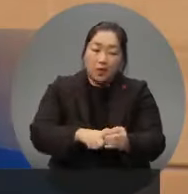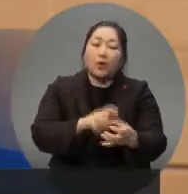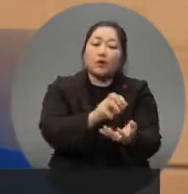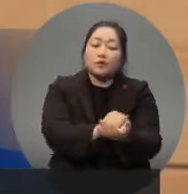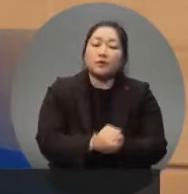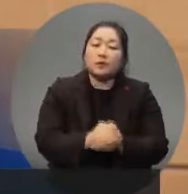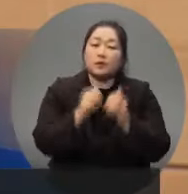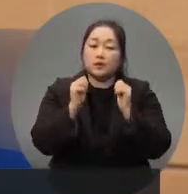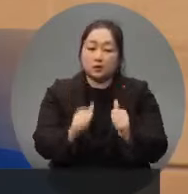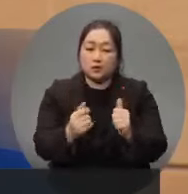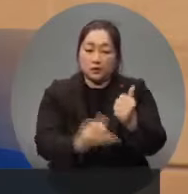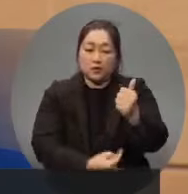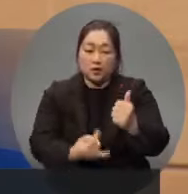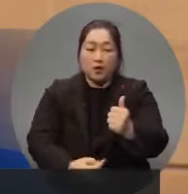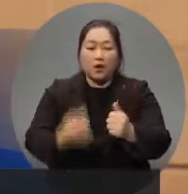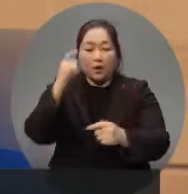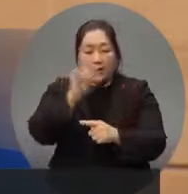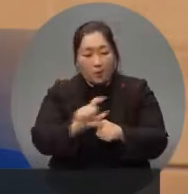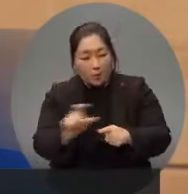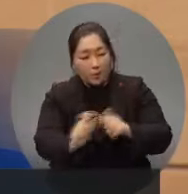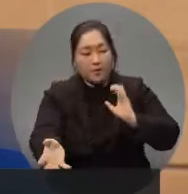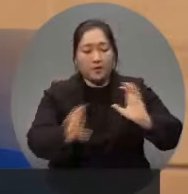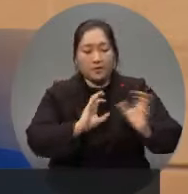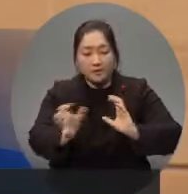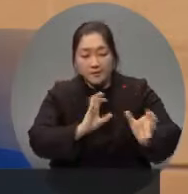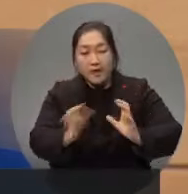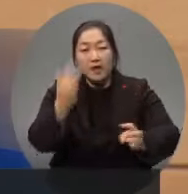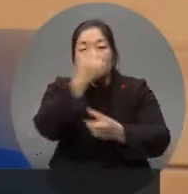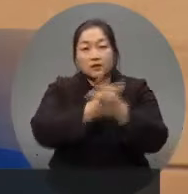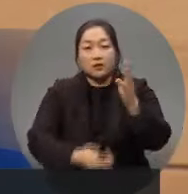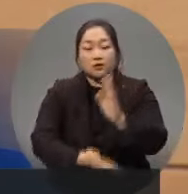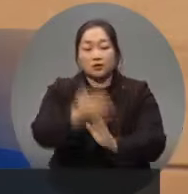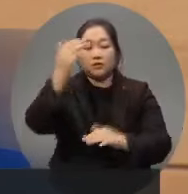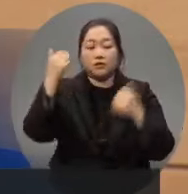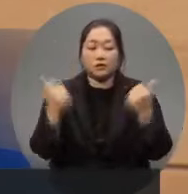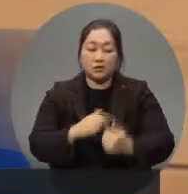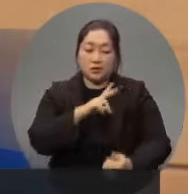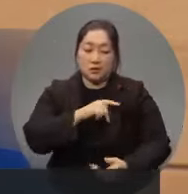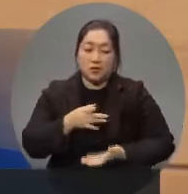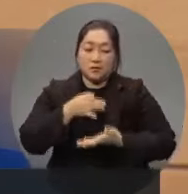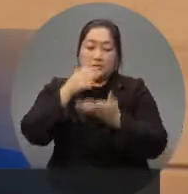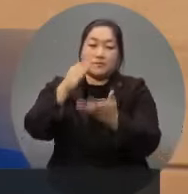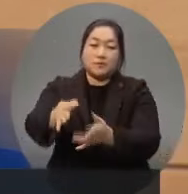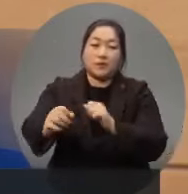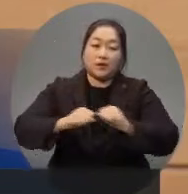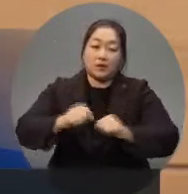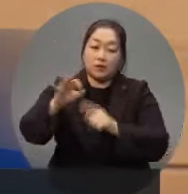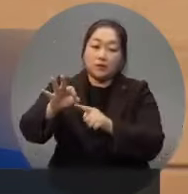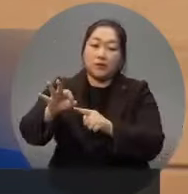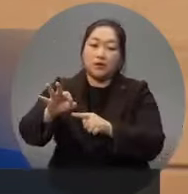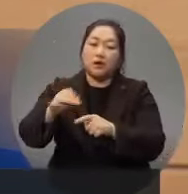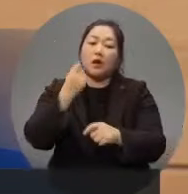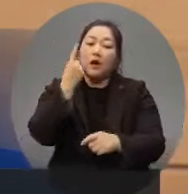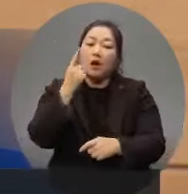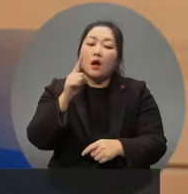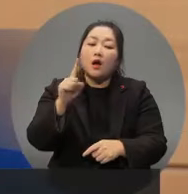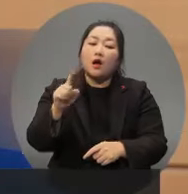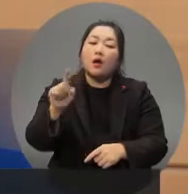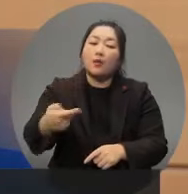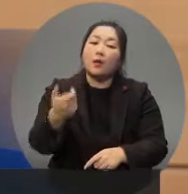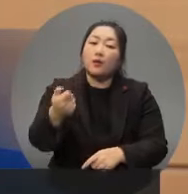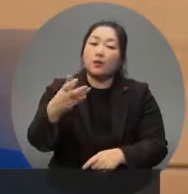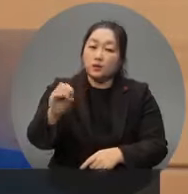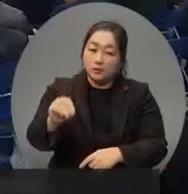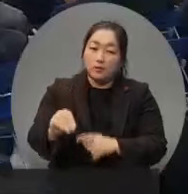심의위원님들과 심도 있는 고민과 논의 끝에 청주시 의회 위원에게 지급할 의정활동비를 월 150만 원으로